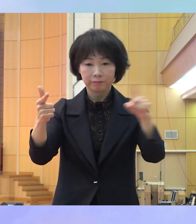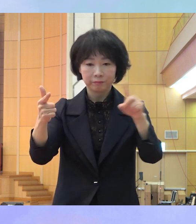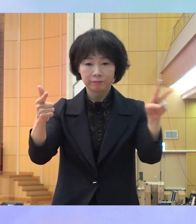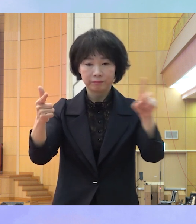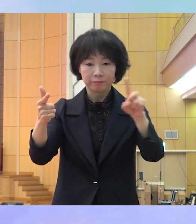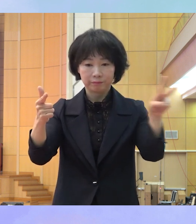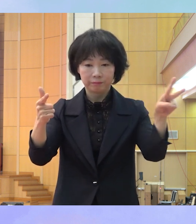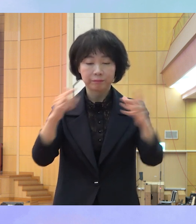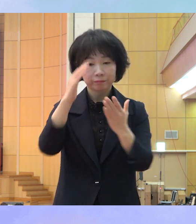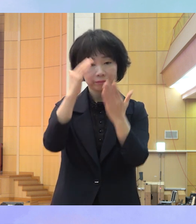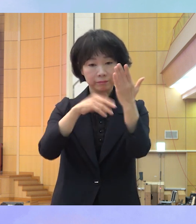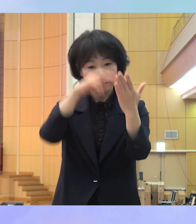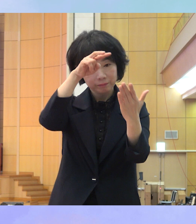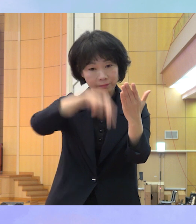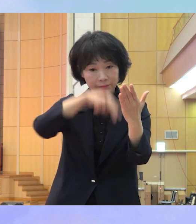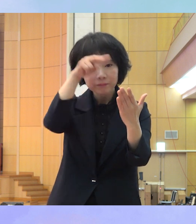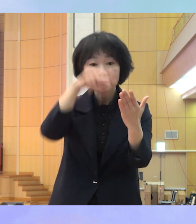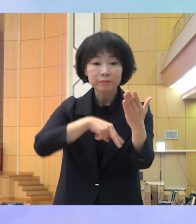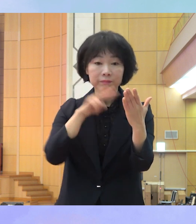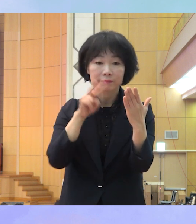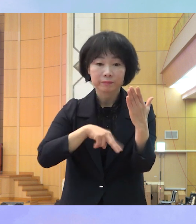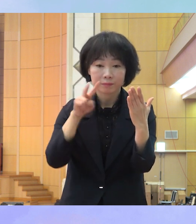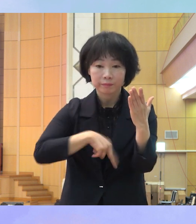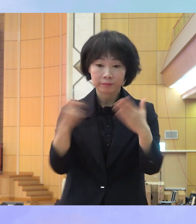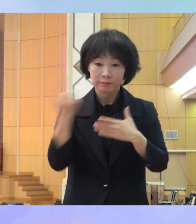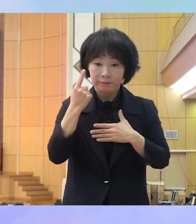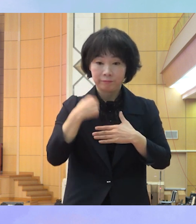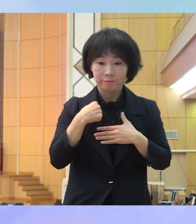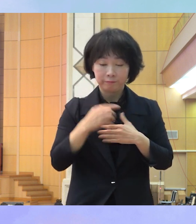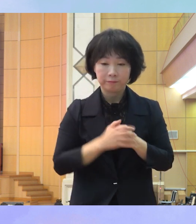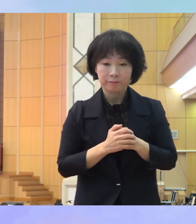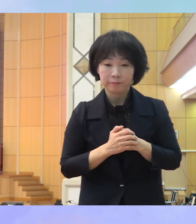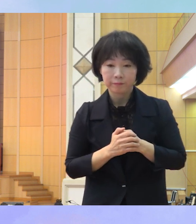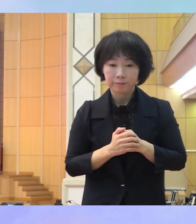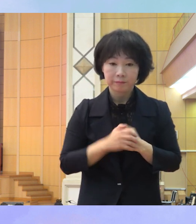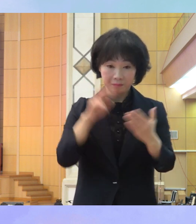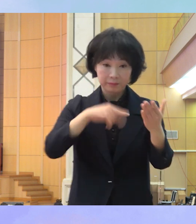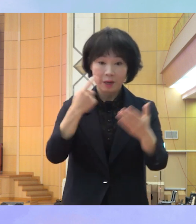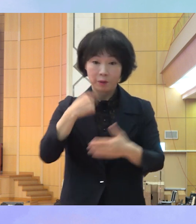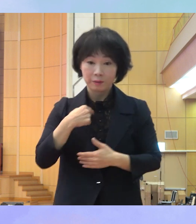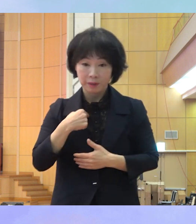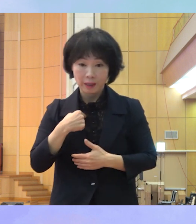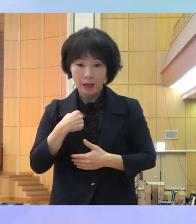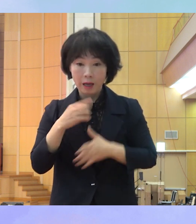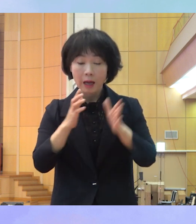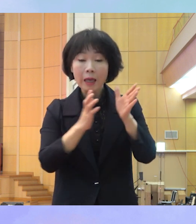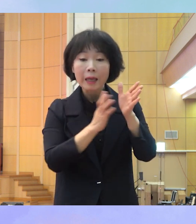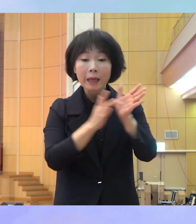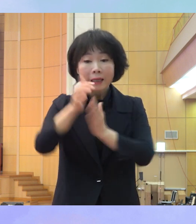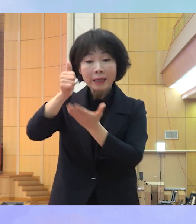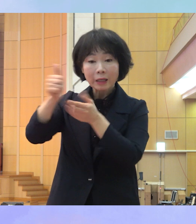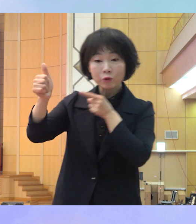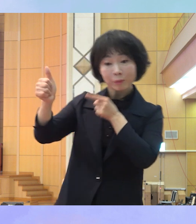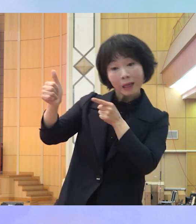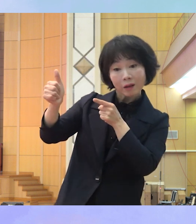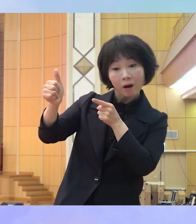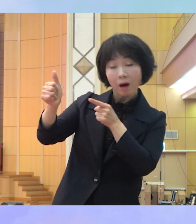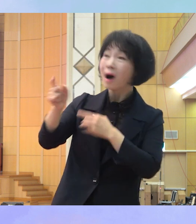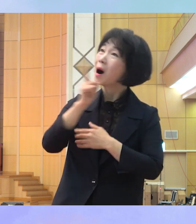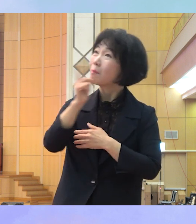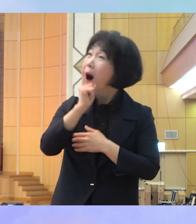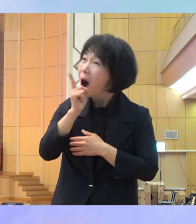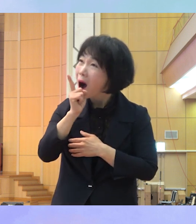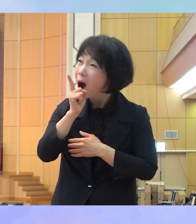26장 1절로 2절 그리고 26절로 28절 말씀입니다. 말씀 봉독하겠습니다. 예수께서